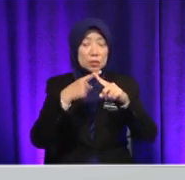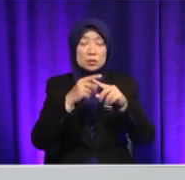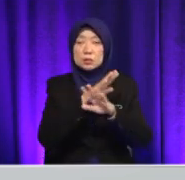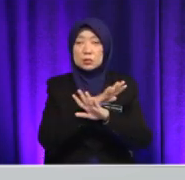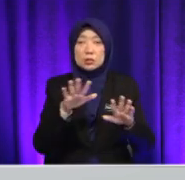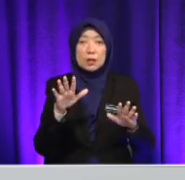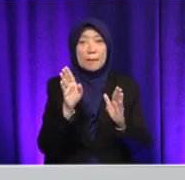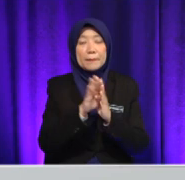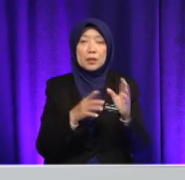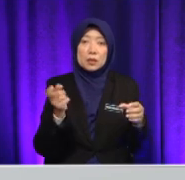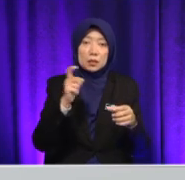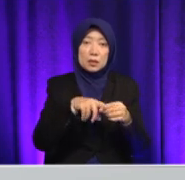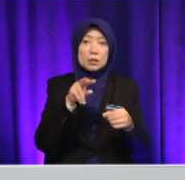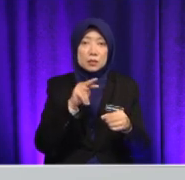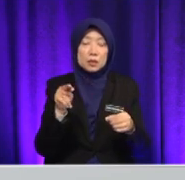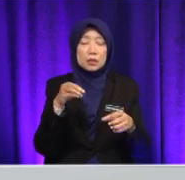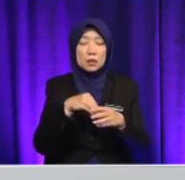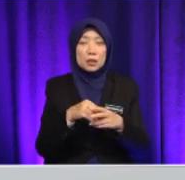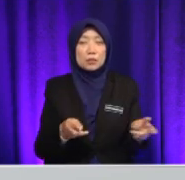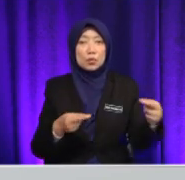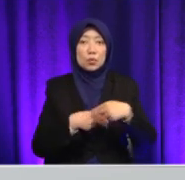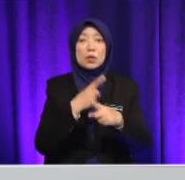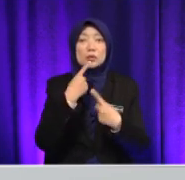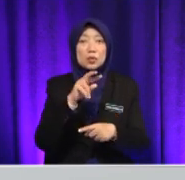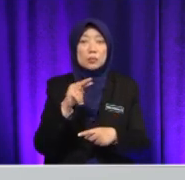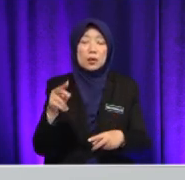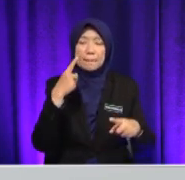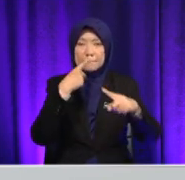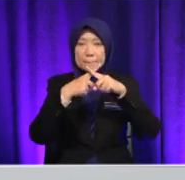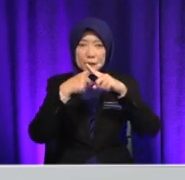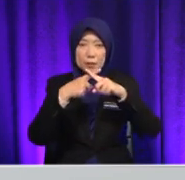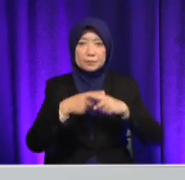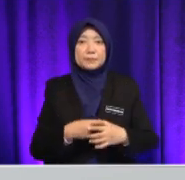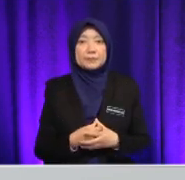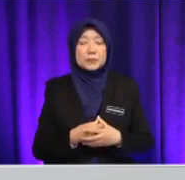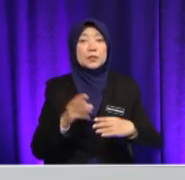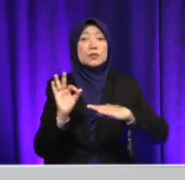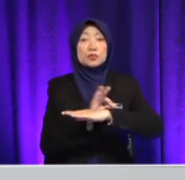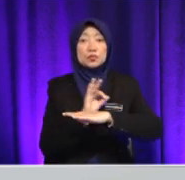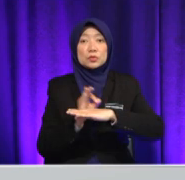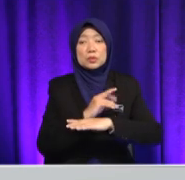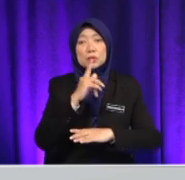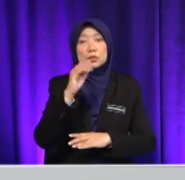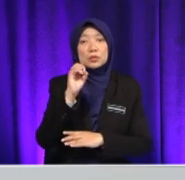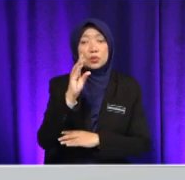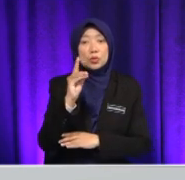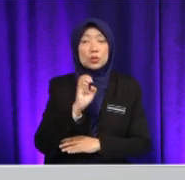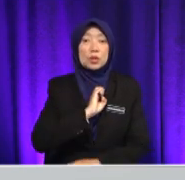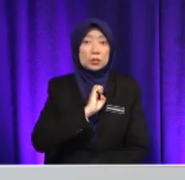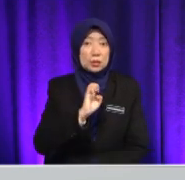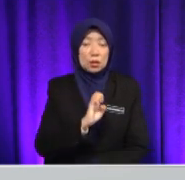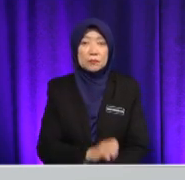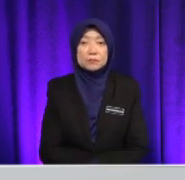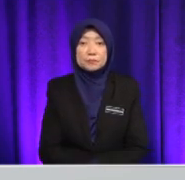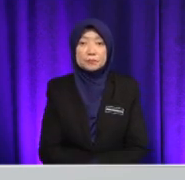berkaitan dalam ruang jawaban mengenai langkah ya Oke ini adalah fungsi etika oke eee